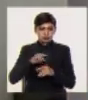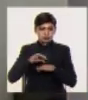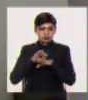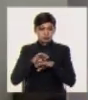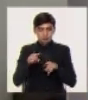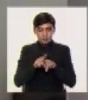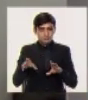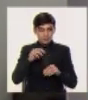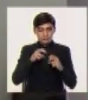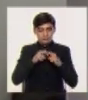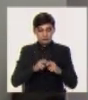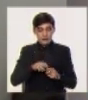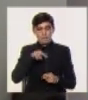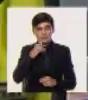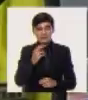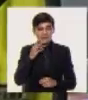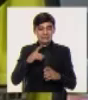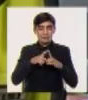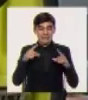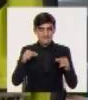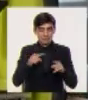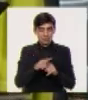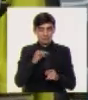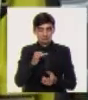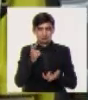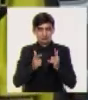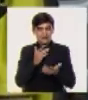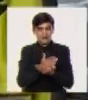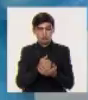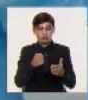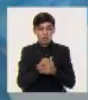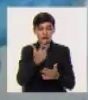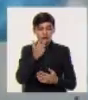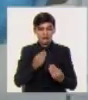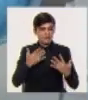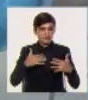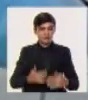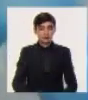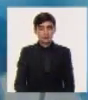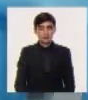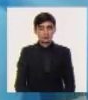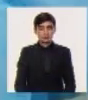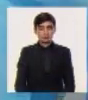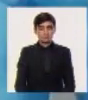перевозки. Справка о прохождении ПЦР-теста считается действительной до 3 суток.